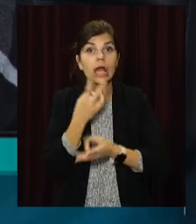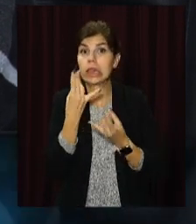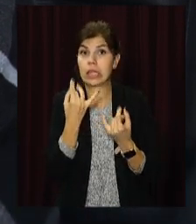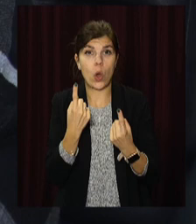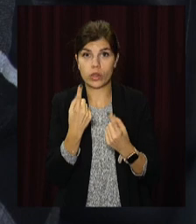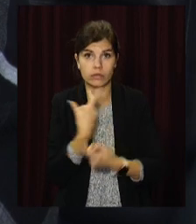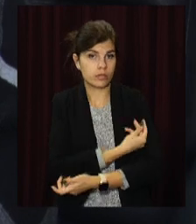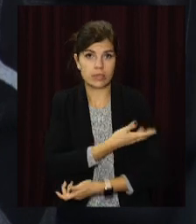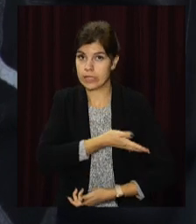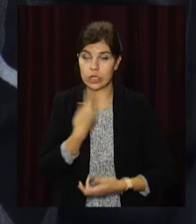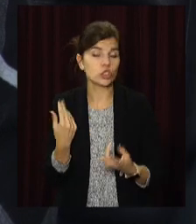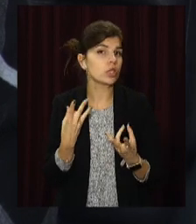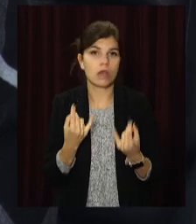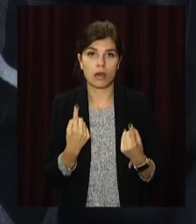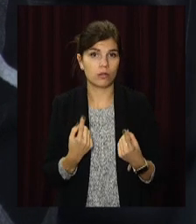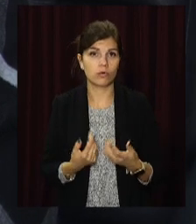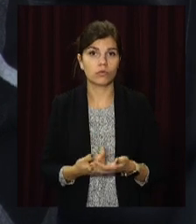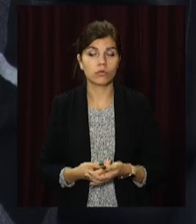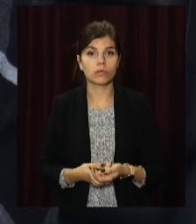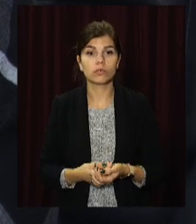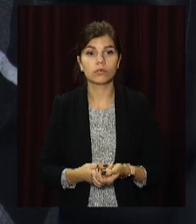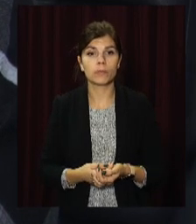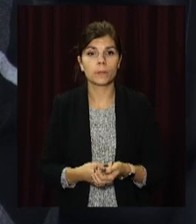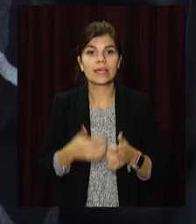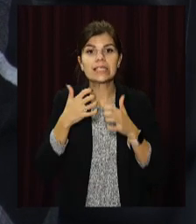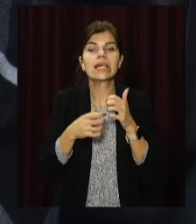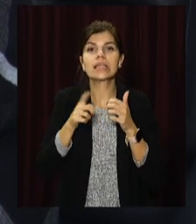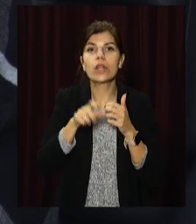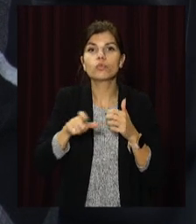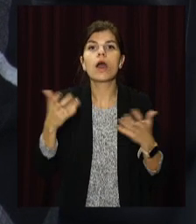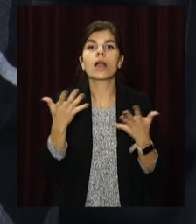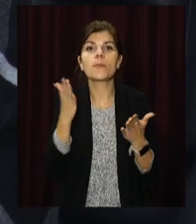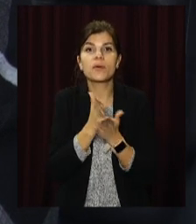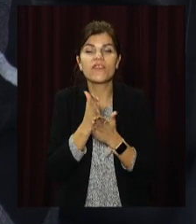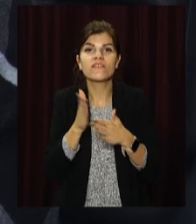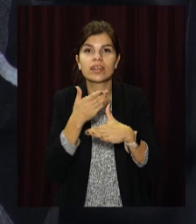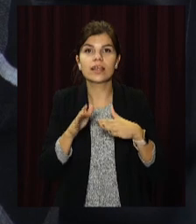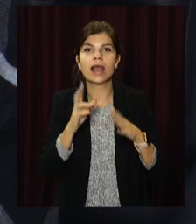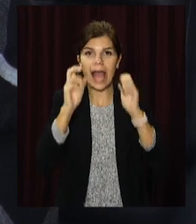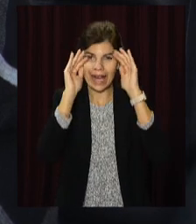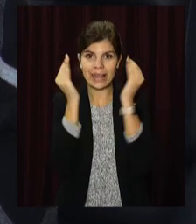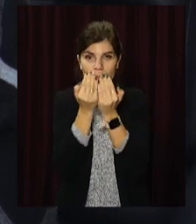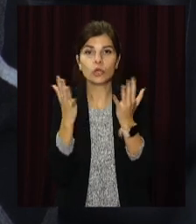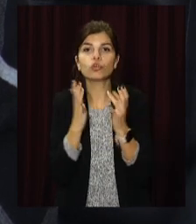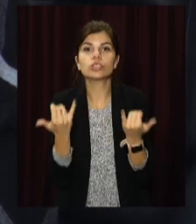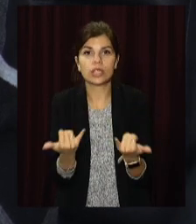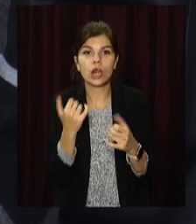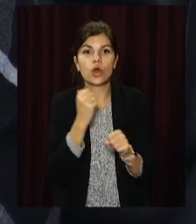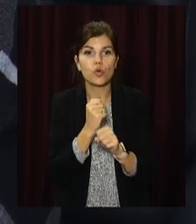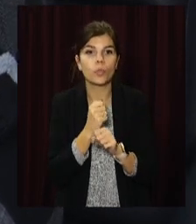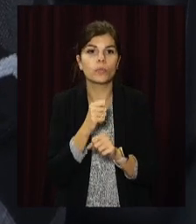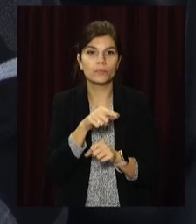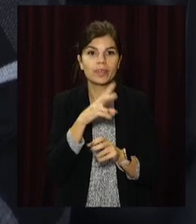жодною дозою. Жодною. Серед пацієнтів, які перебувають в відділеннях реанімації, що зараз у нас робиться